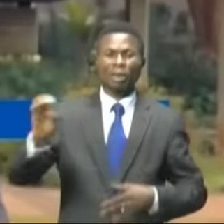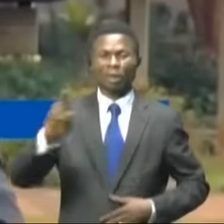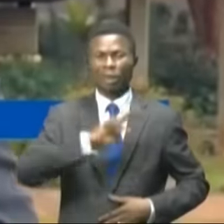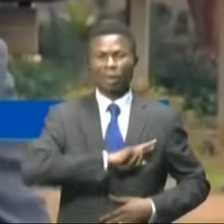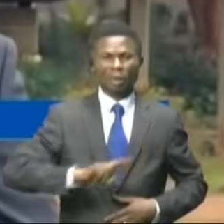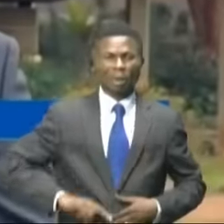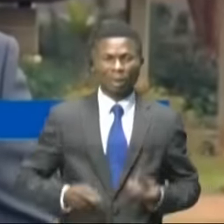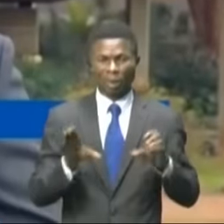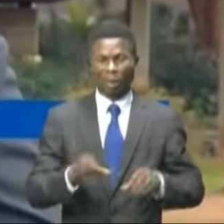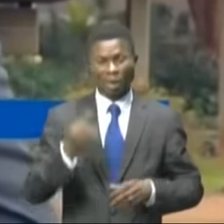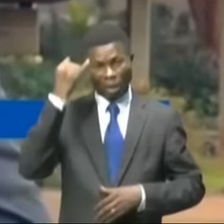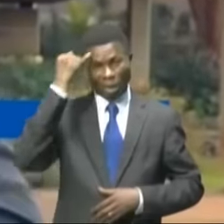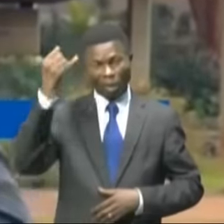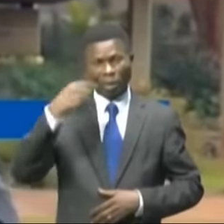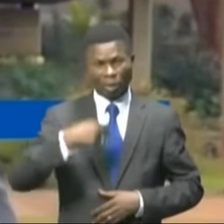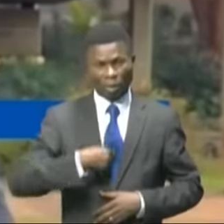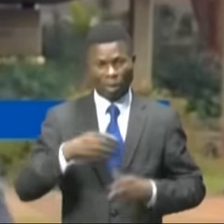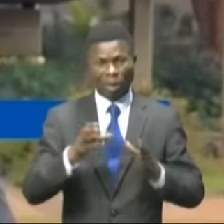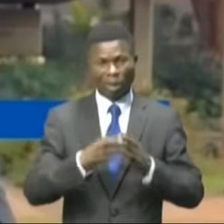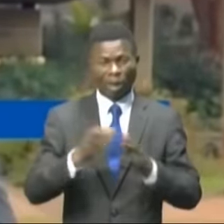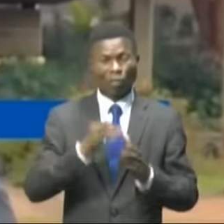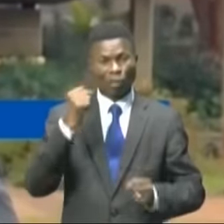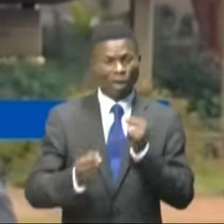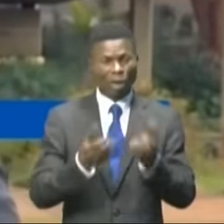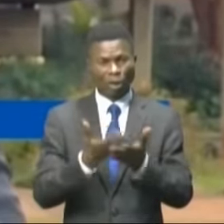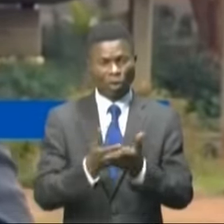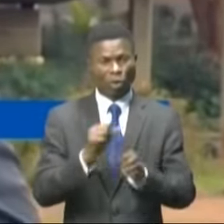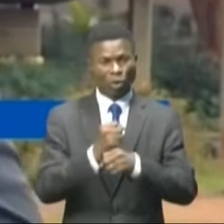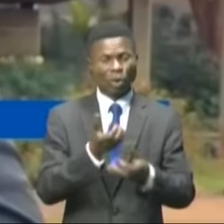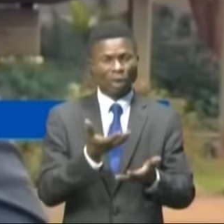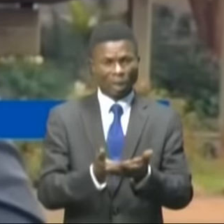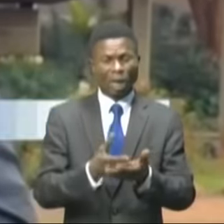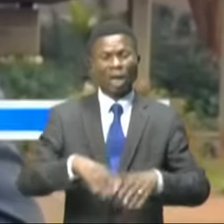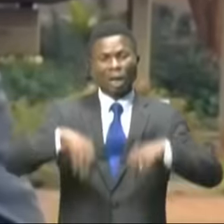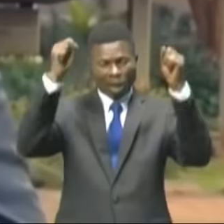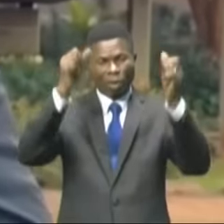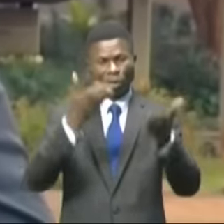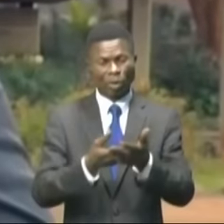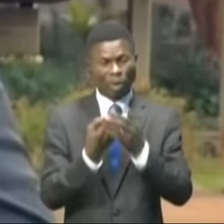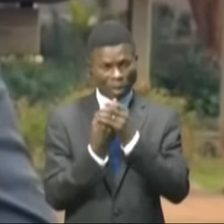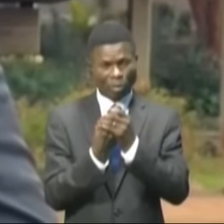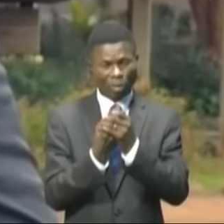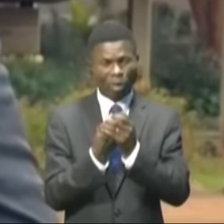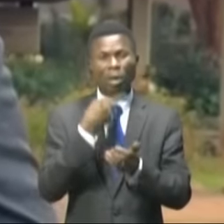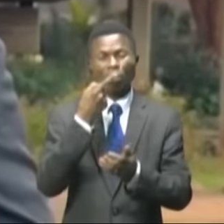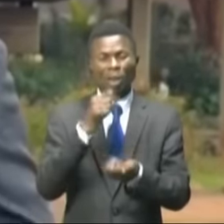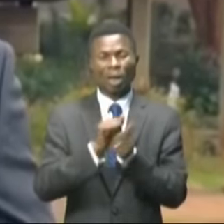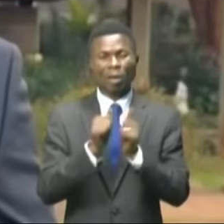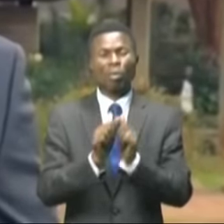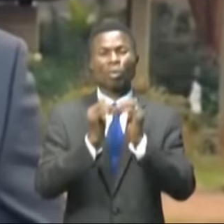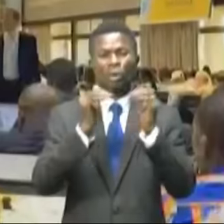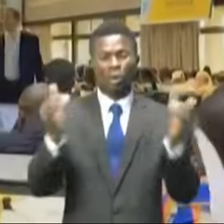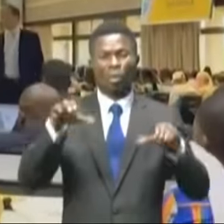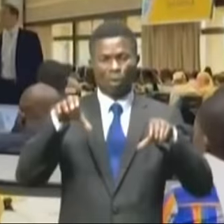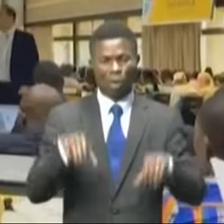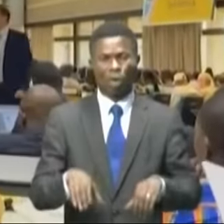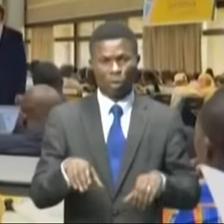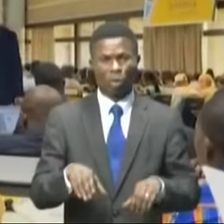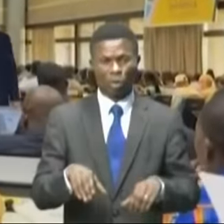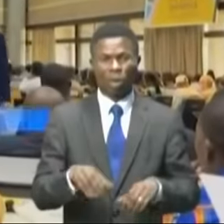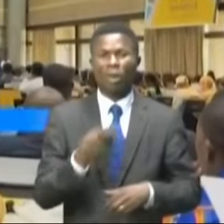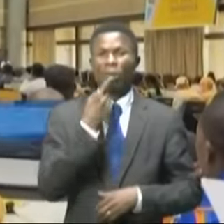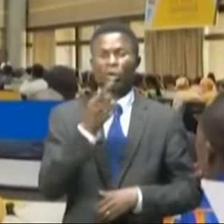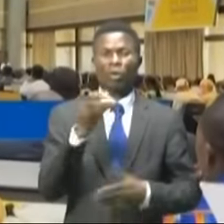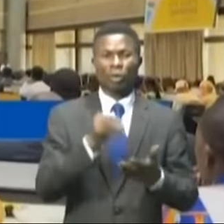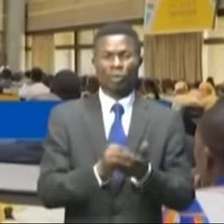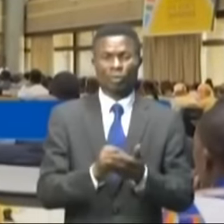je pense qu'avec ce dynamisme qu'il a adopté, dans peu de temps, on pourra parler de la paix au Congo. Signalons que